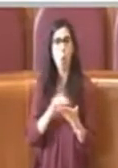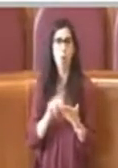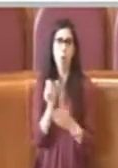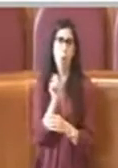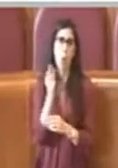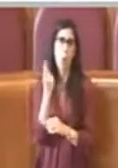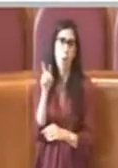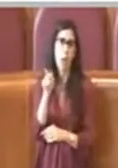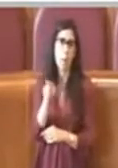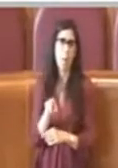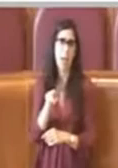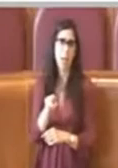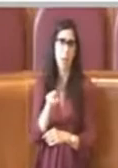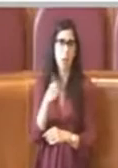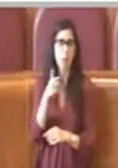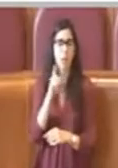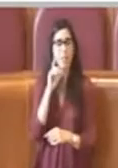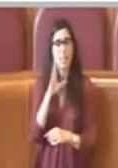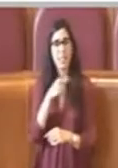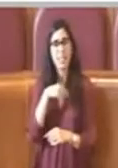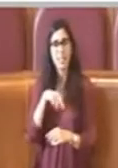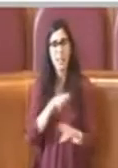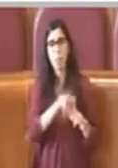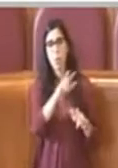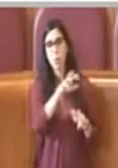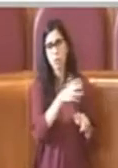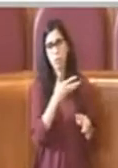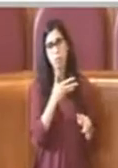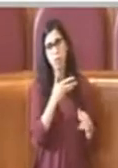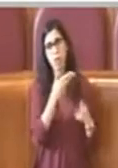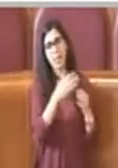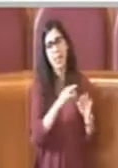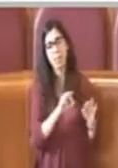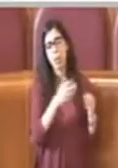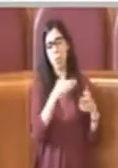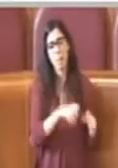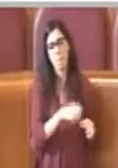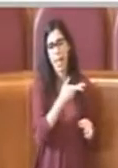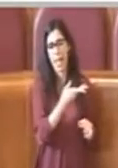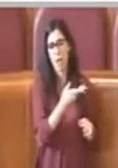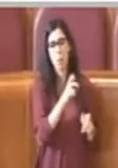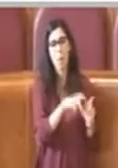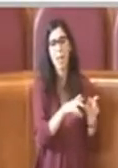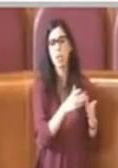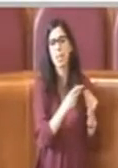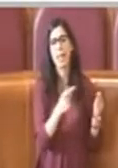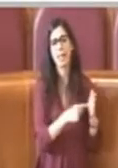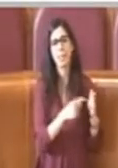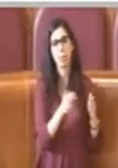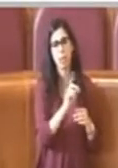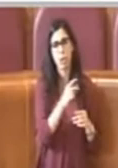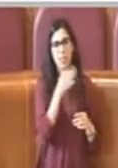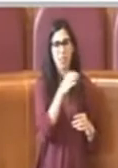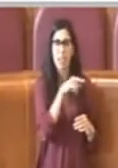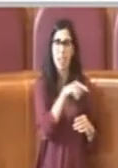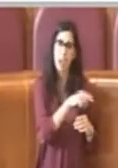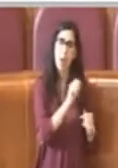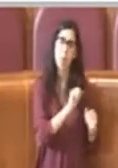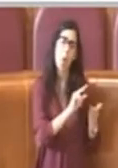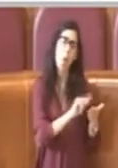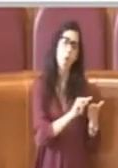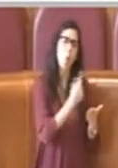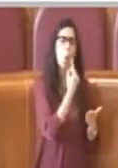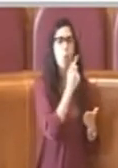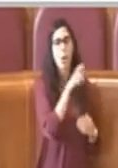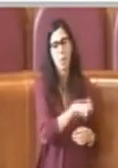proprio perché sappiamo che i municipi hanno comunque disponibilità minore di risorse. Velocemente, quali sono i compiti di questo